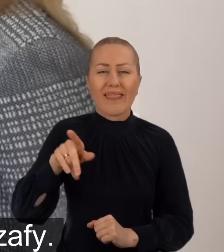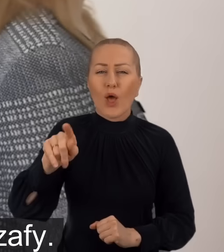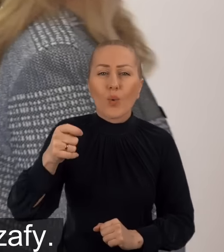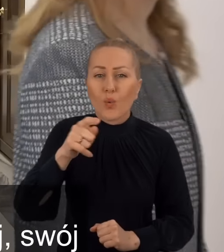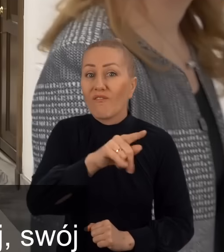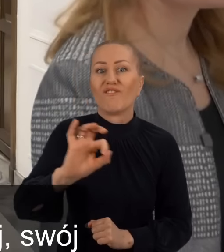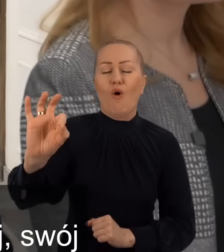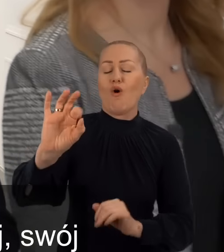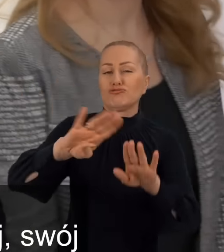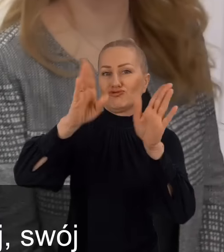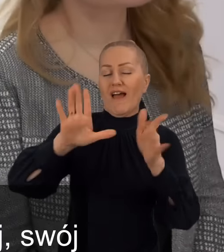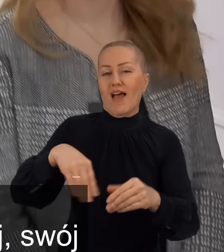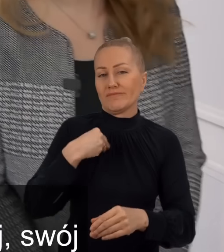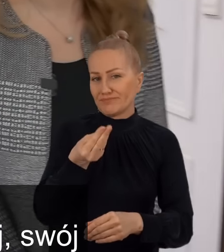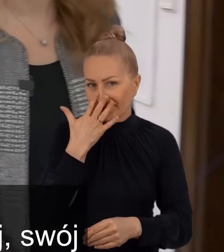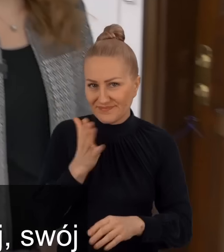kluczek jest od tej szafy, dobra.